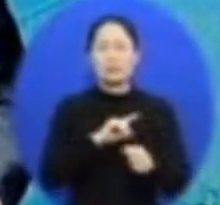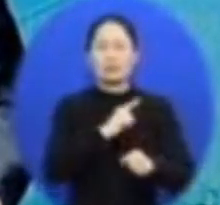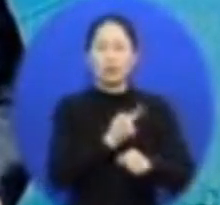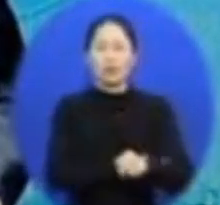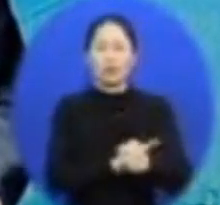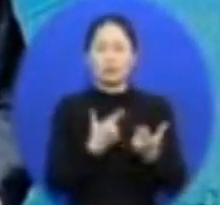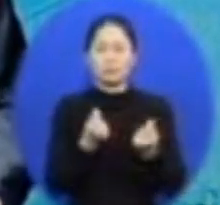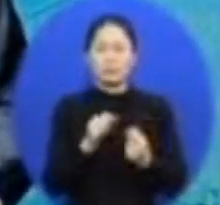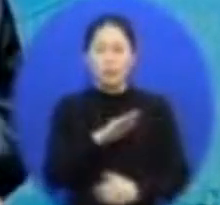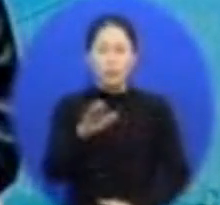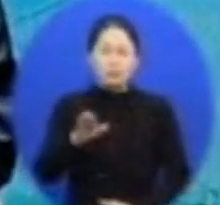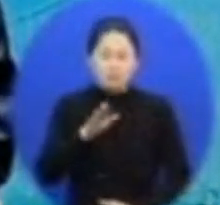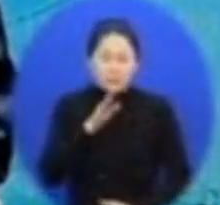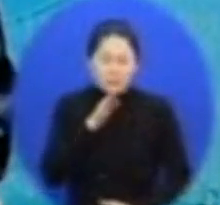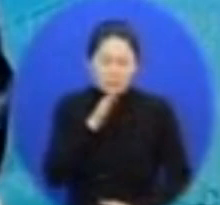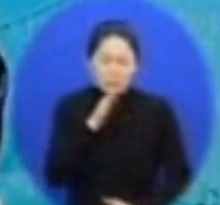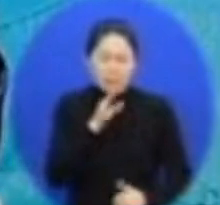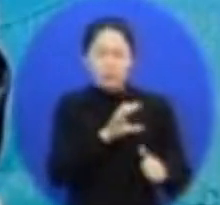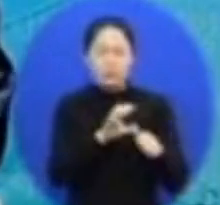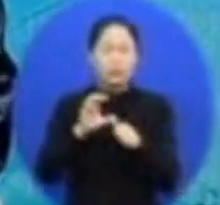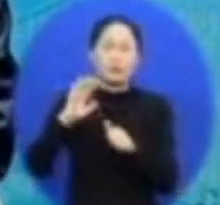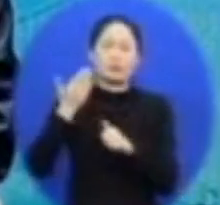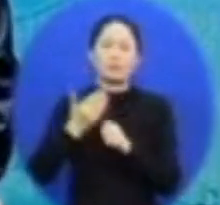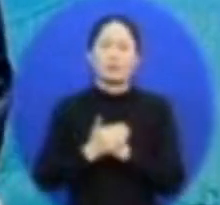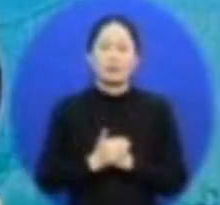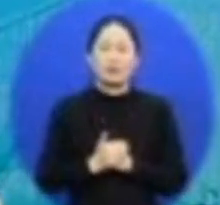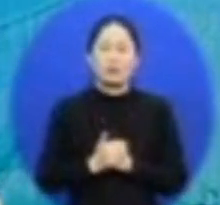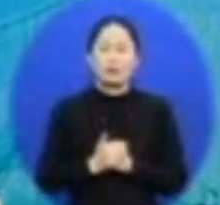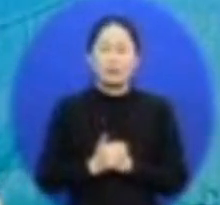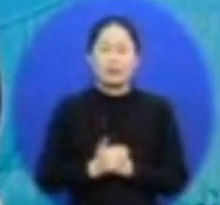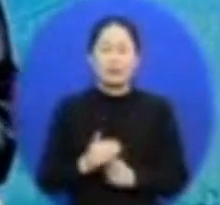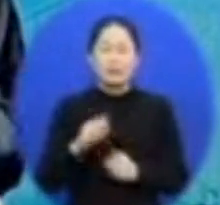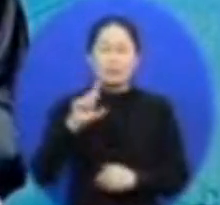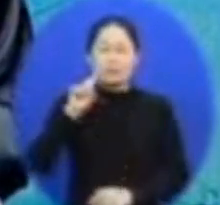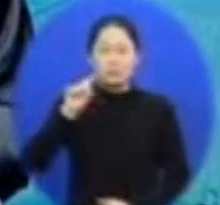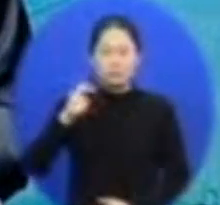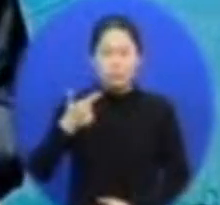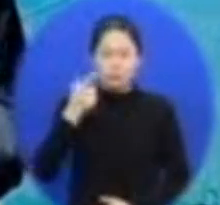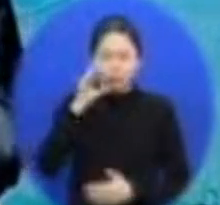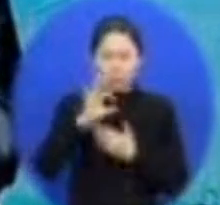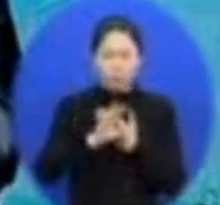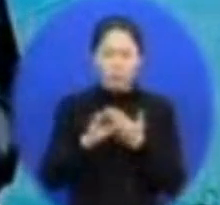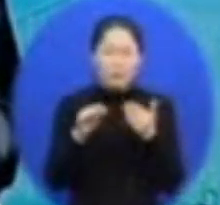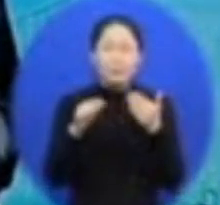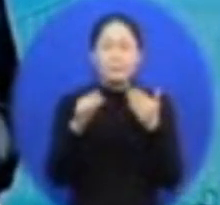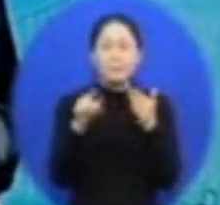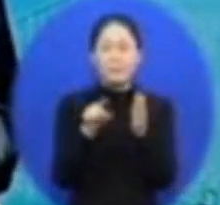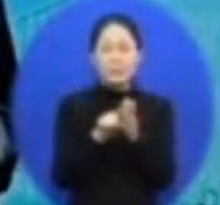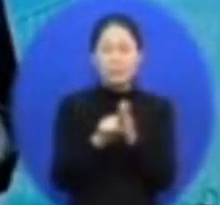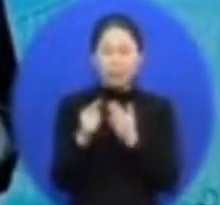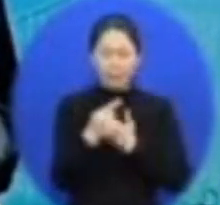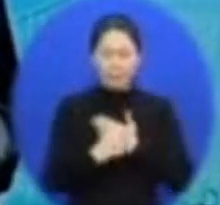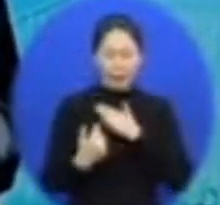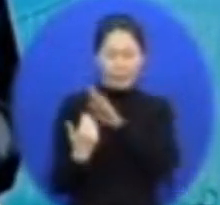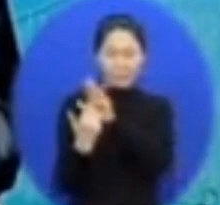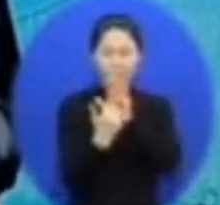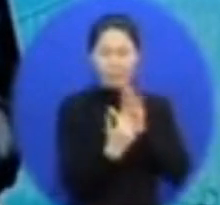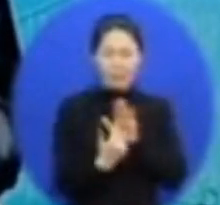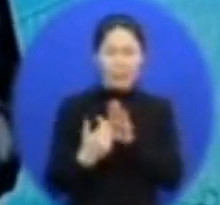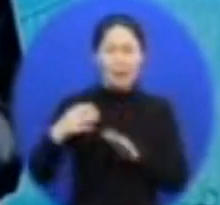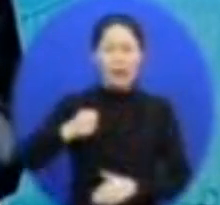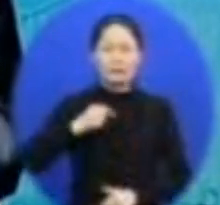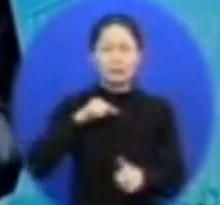실제로 그걸 적용 아셔야 하는 것입니다 16절에 보면 믿음의 방패를 가져라 그랬어요